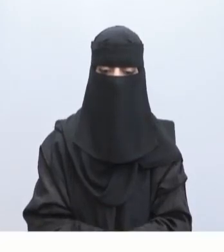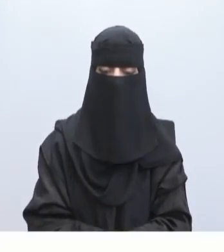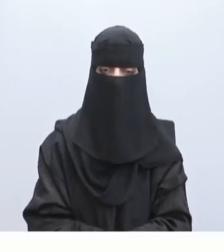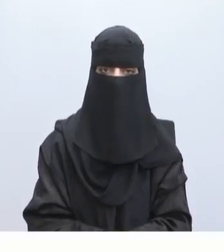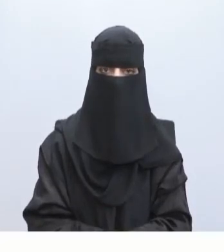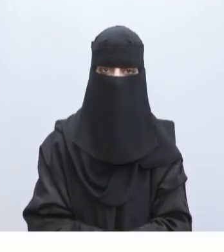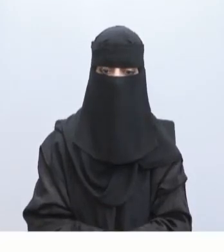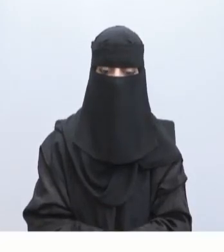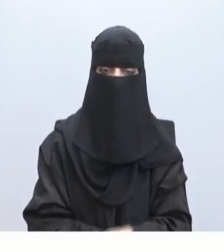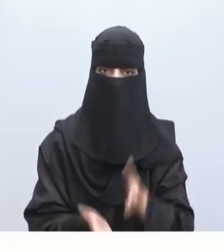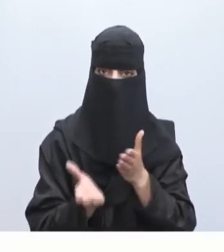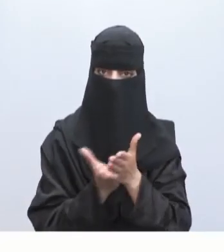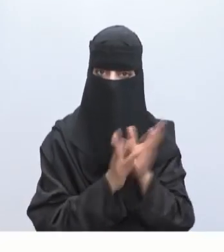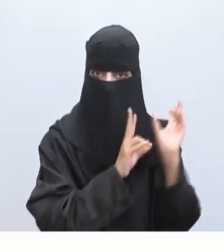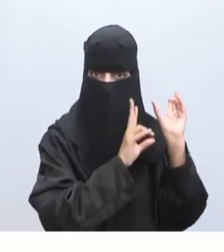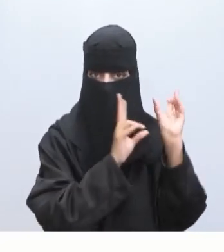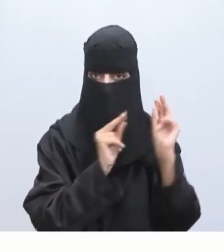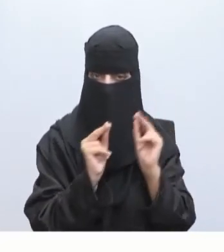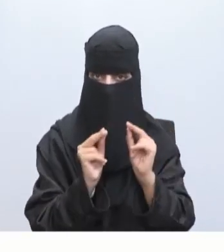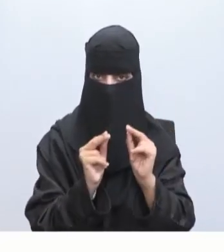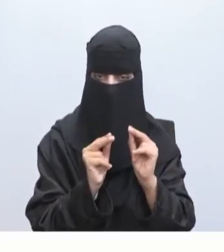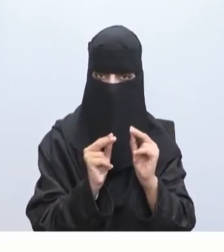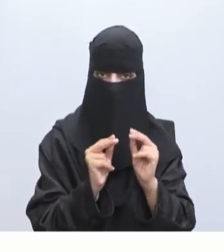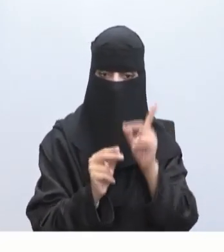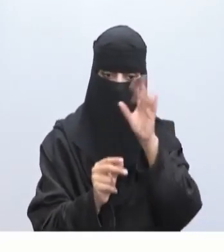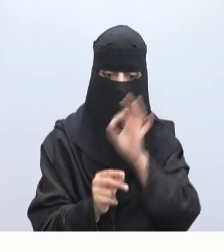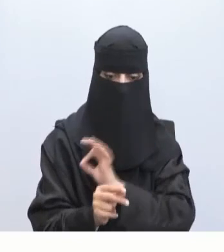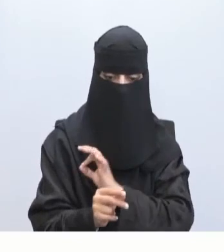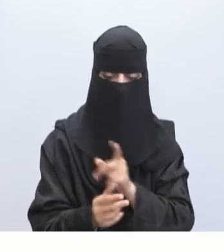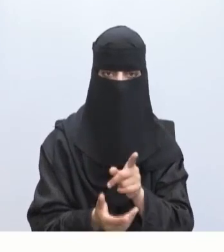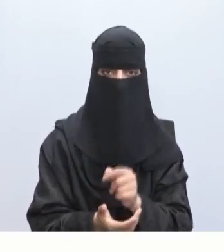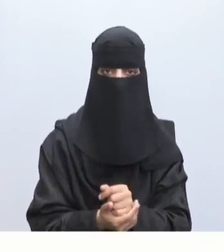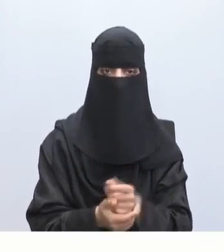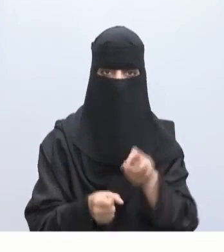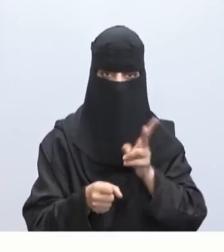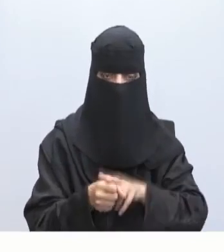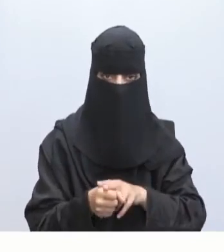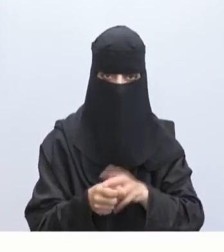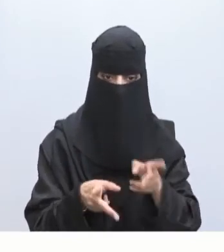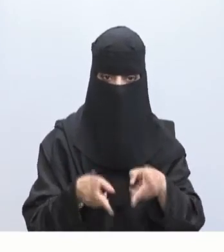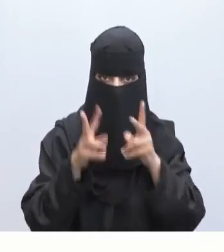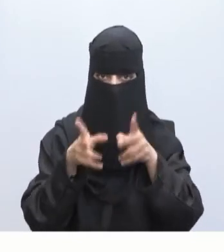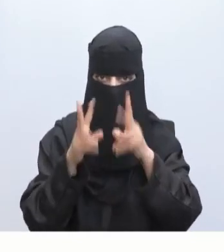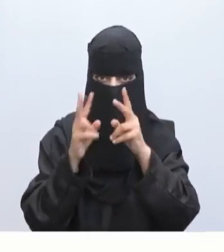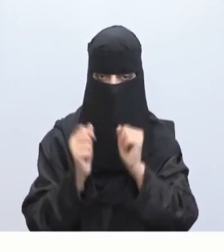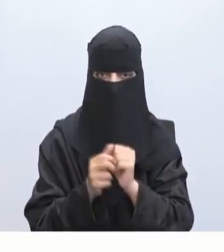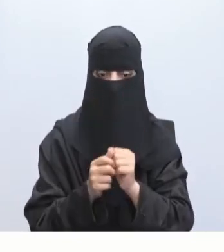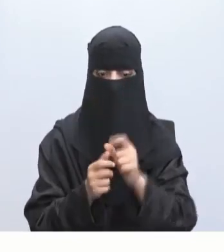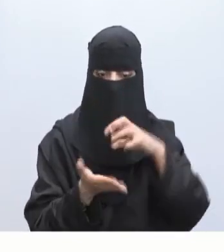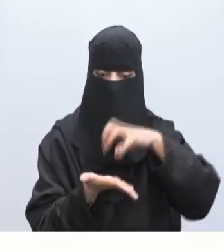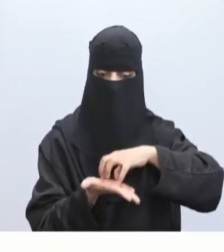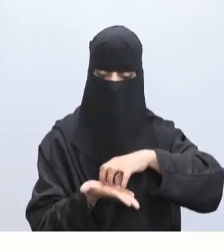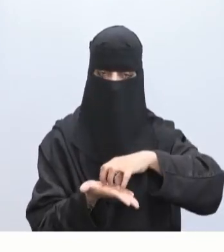اذا سار على خطا اسلافه رحمه الله باعاده نفوذ الدوله السعوديه في